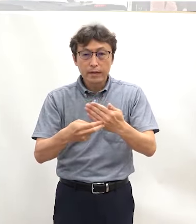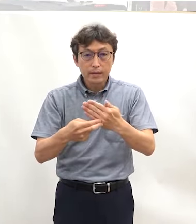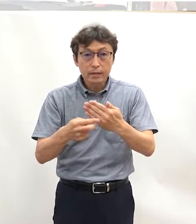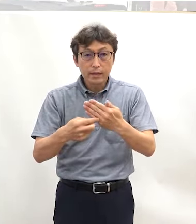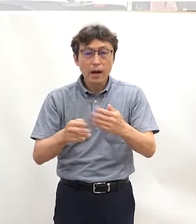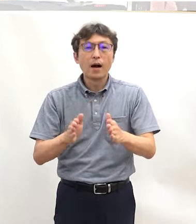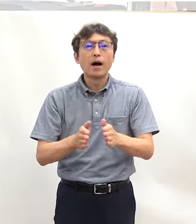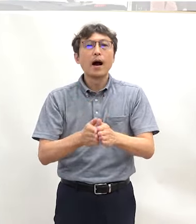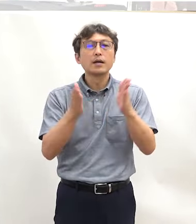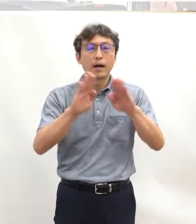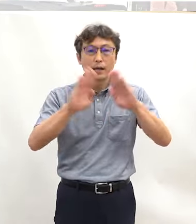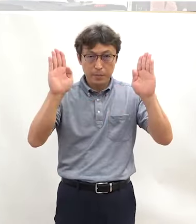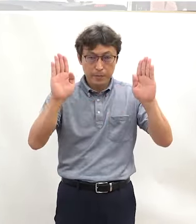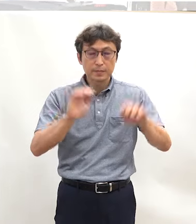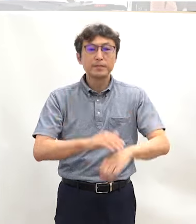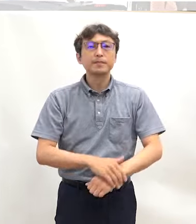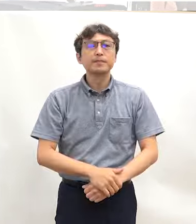あ、